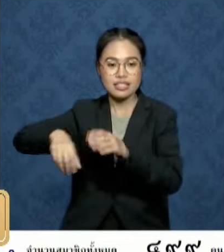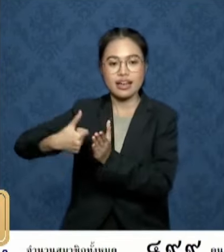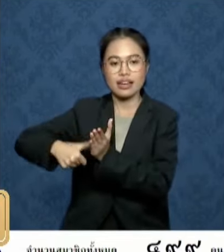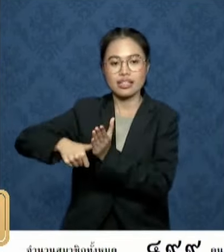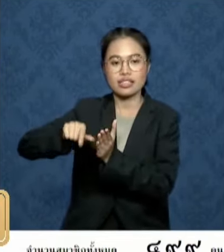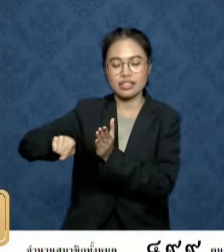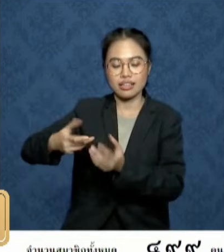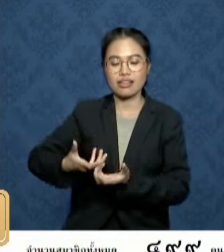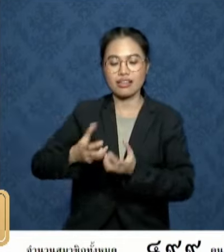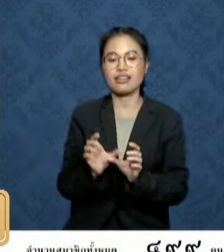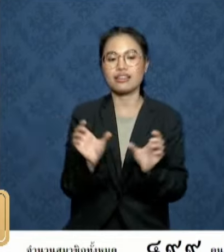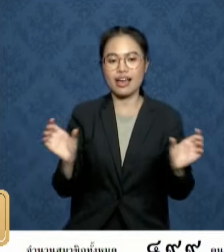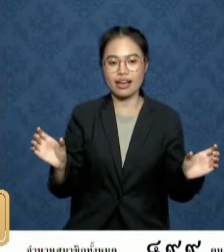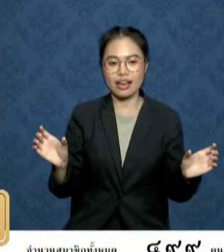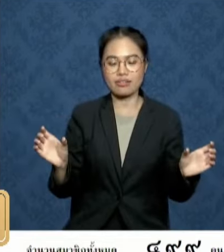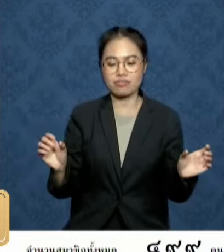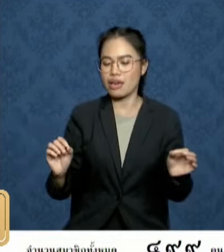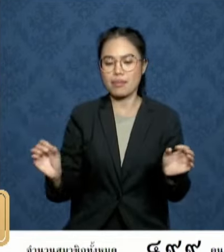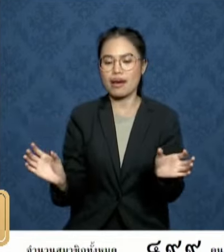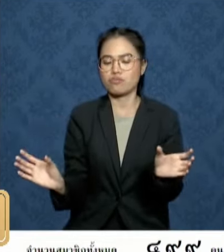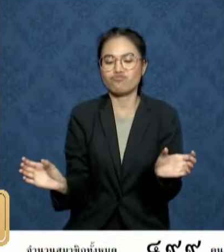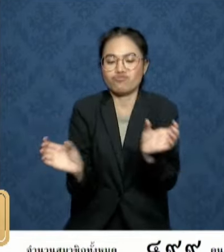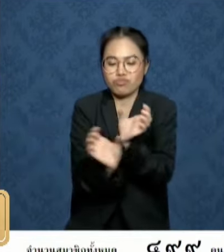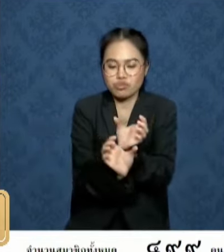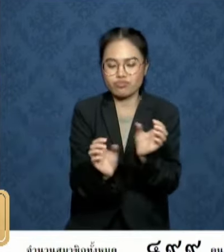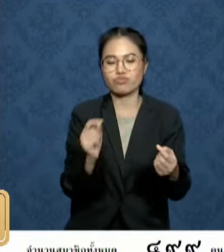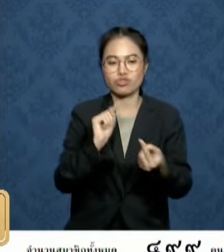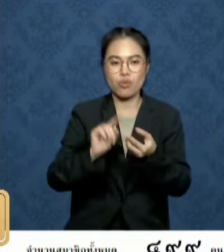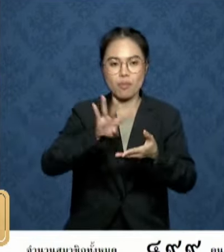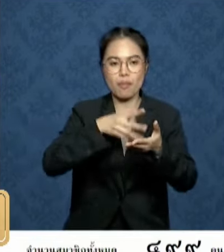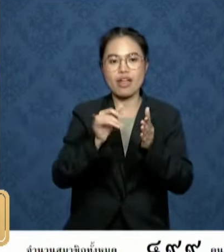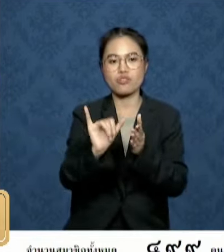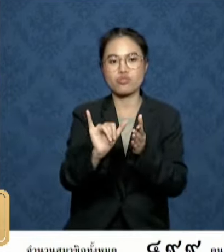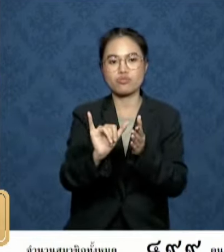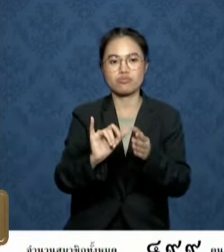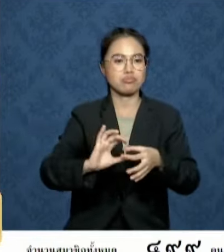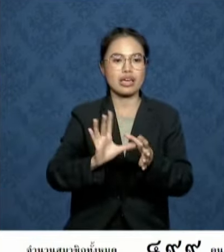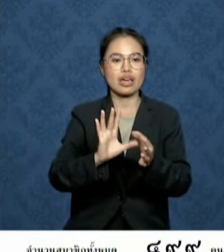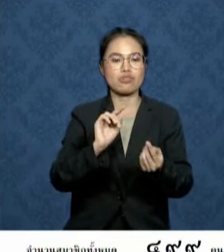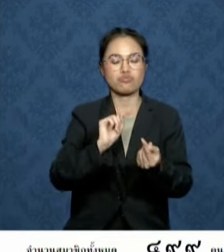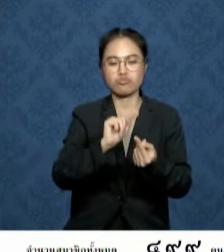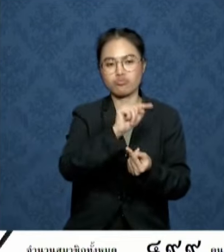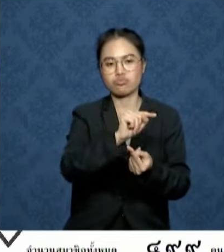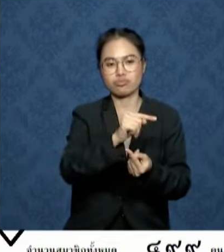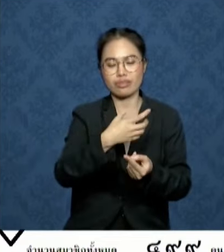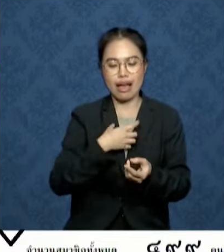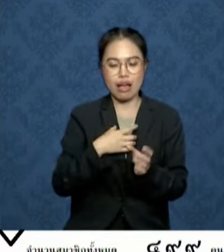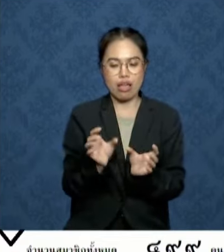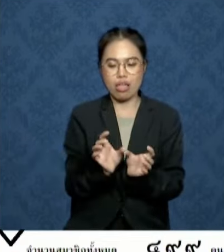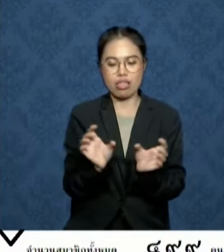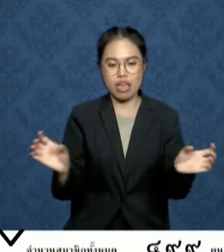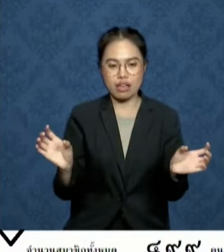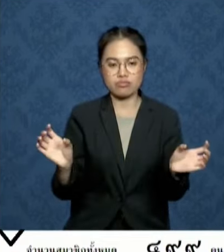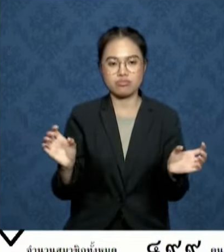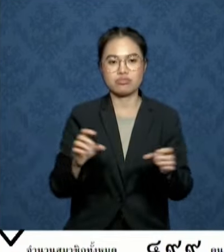ไปไม่มาสอดไซ้ไม่ตงปกนะครับผนยุธศาตที่เรีกวากระเศรสรางมูลค่าสร้างความสามารถใน